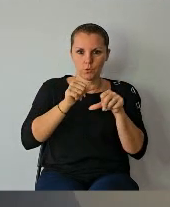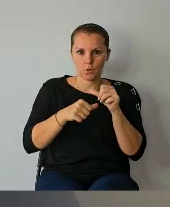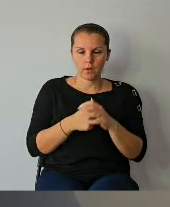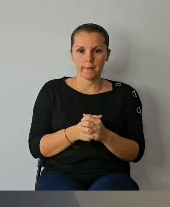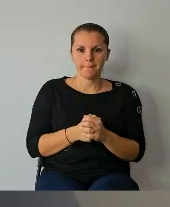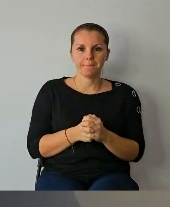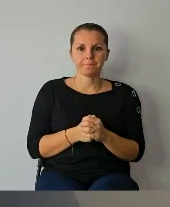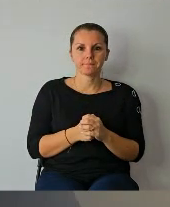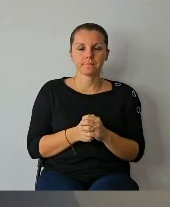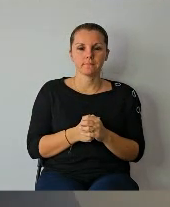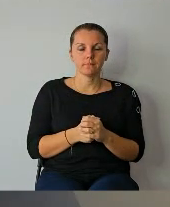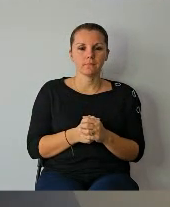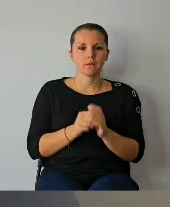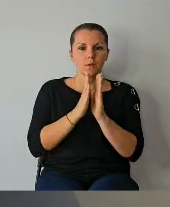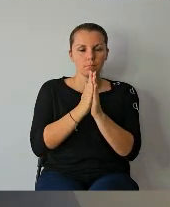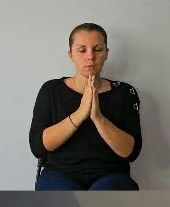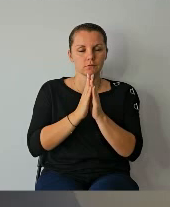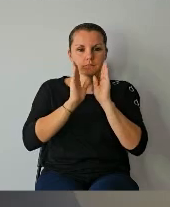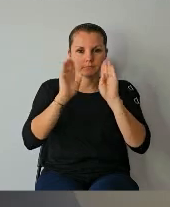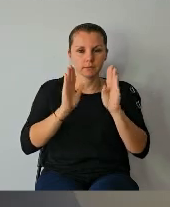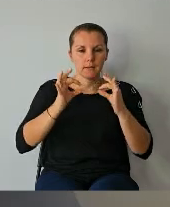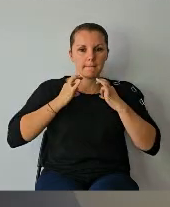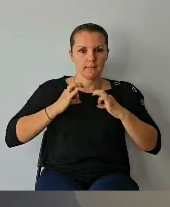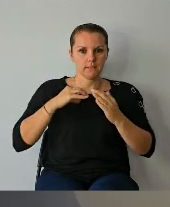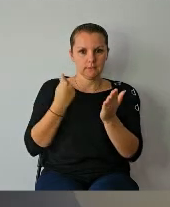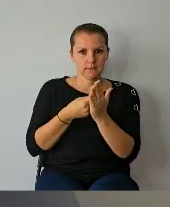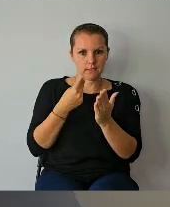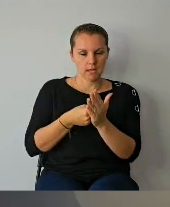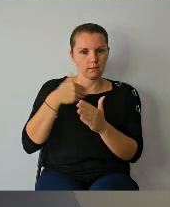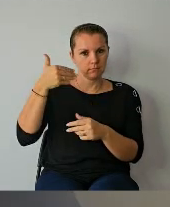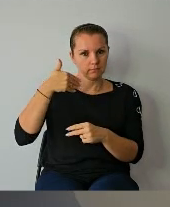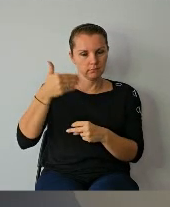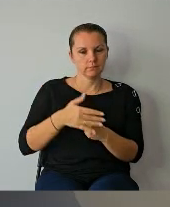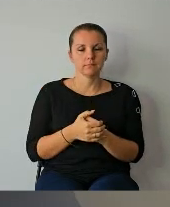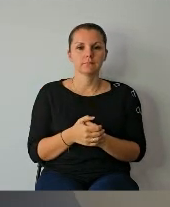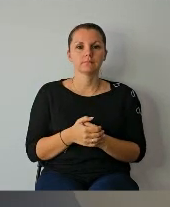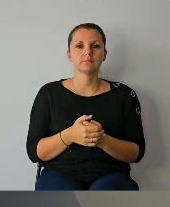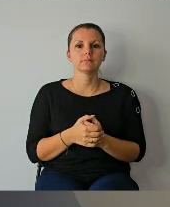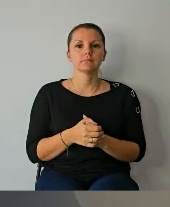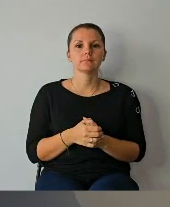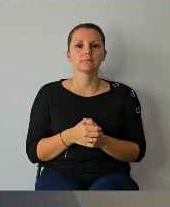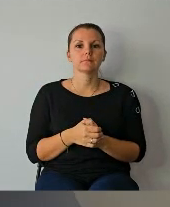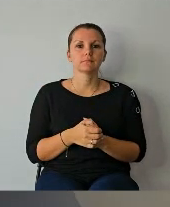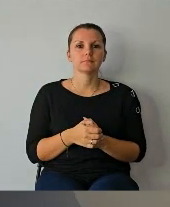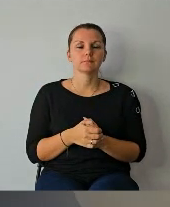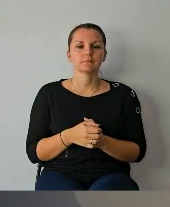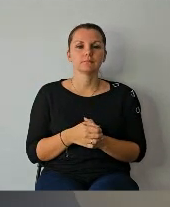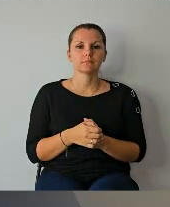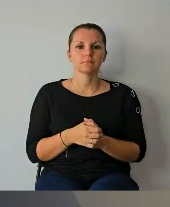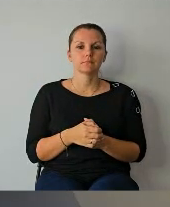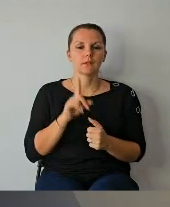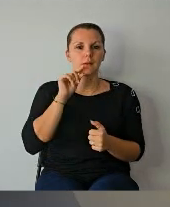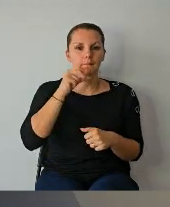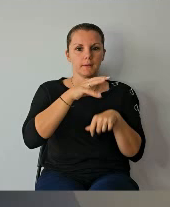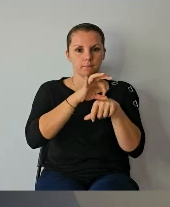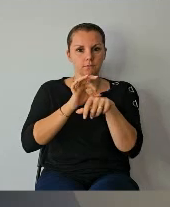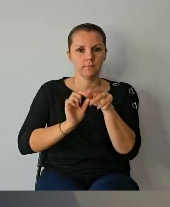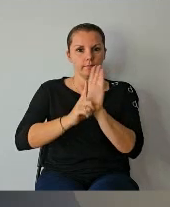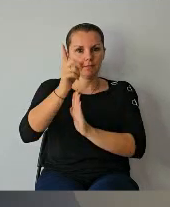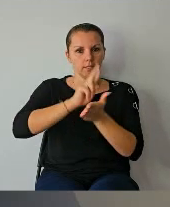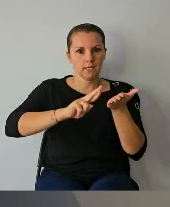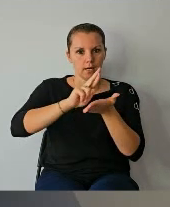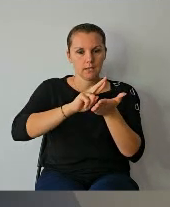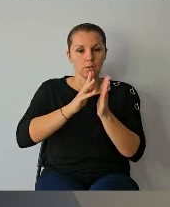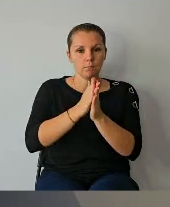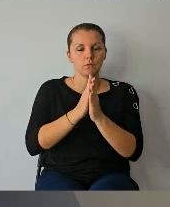rok. Bardzo proszę również panią Dorotę Witek o zreferowanie przedstawionej uchwały. Panie Przewodniczący,